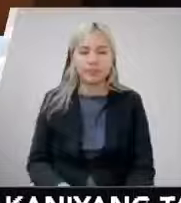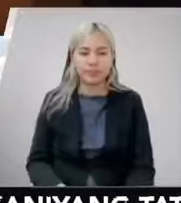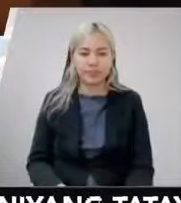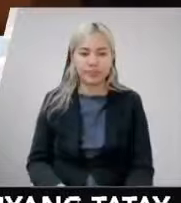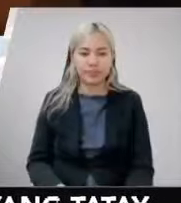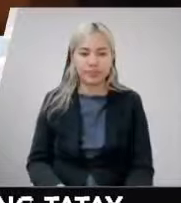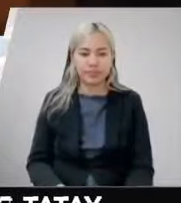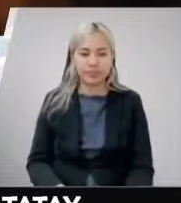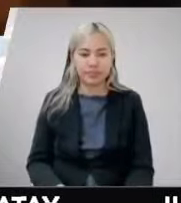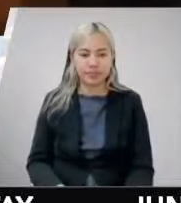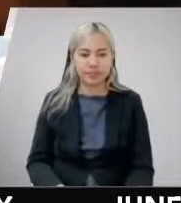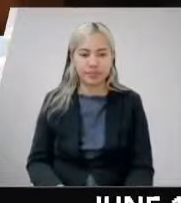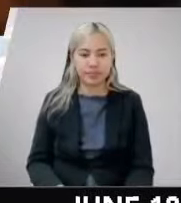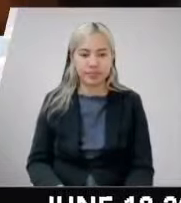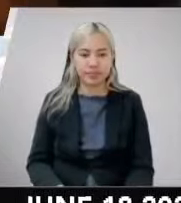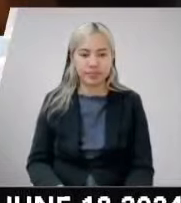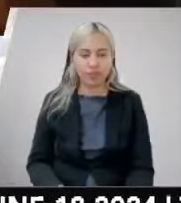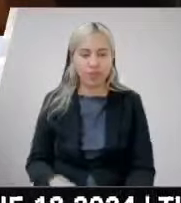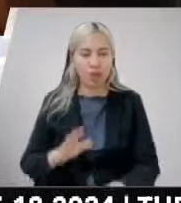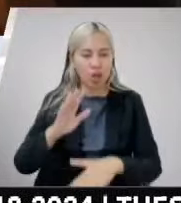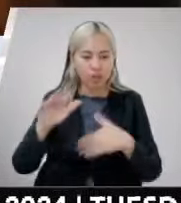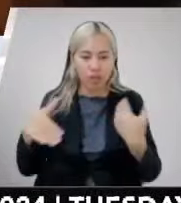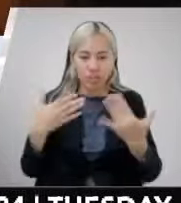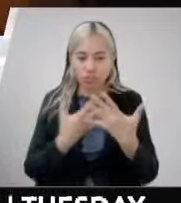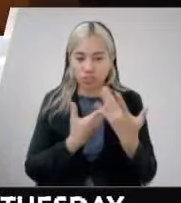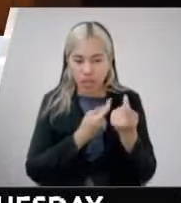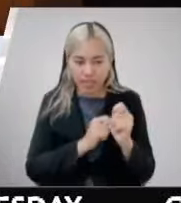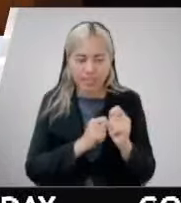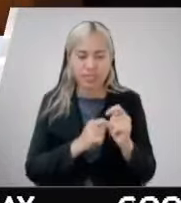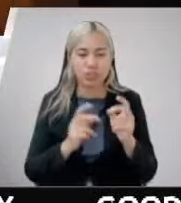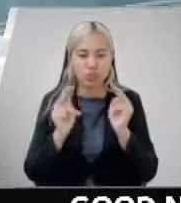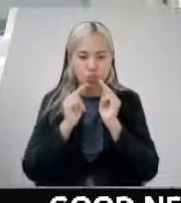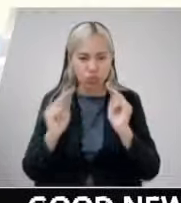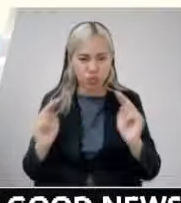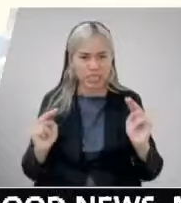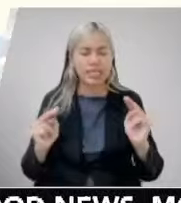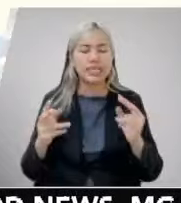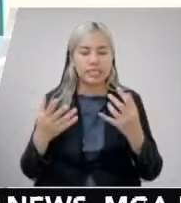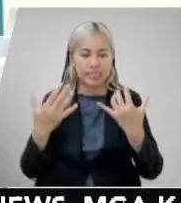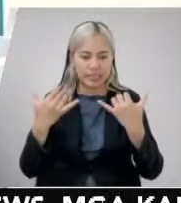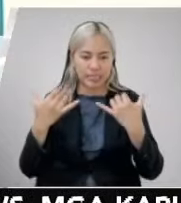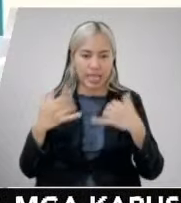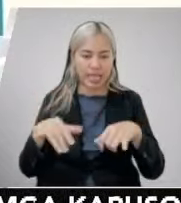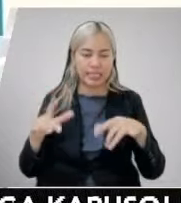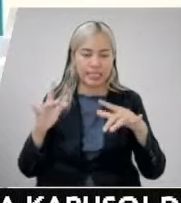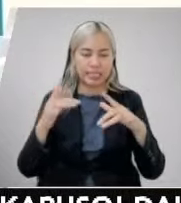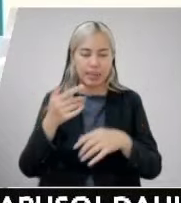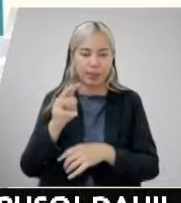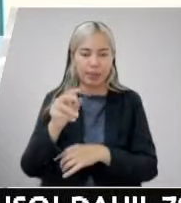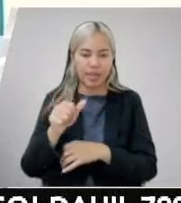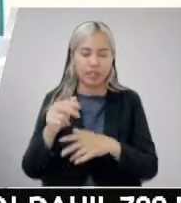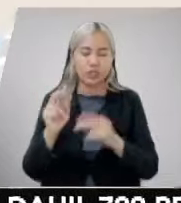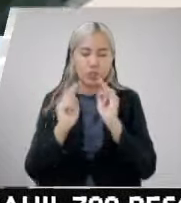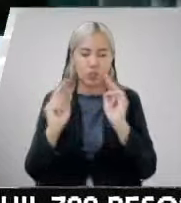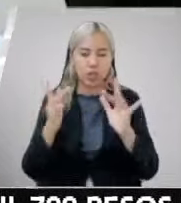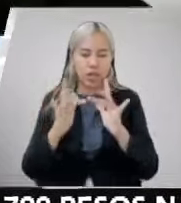sa overall trust o pagtitiwala sa balita. GMA News Online naman ang nakakuha ng highest weekly use na